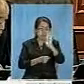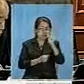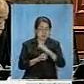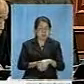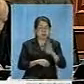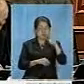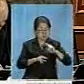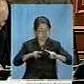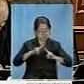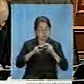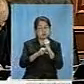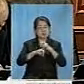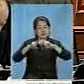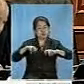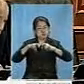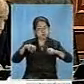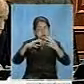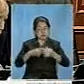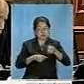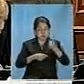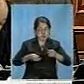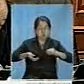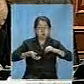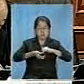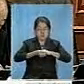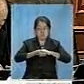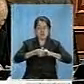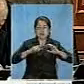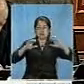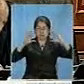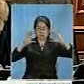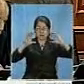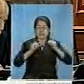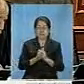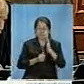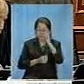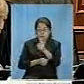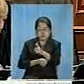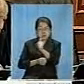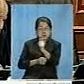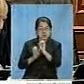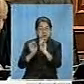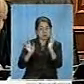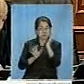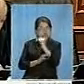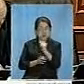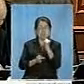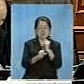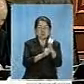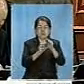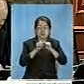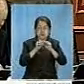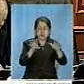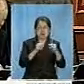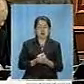ำมาใช้ได้จะต้องมีการทำงานร่วมกันกับภาคเอกชนการที่เราจะสามารถให้ภาคเอกชนหักภาษีจาก